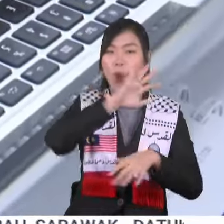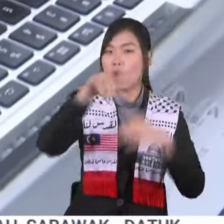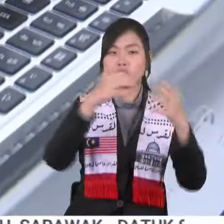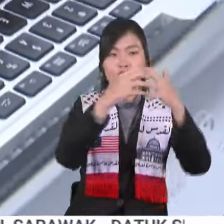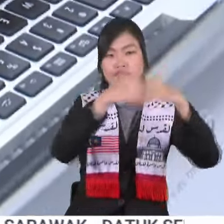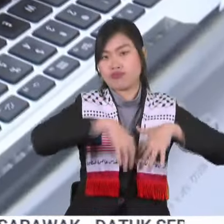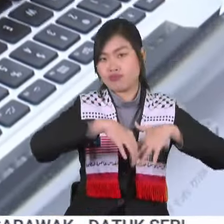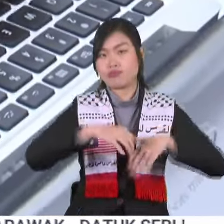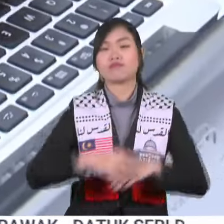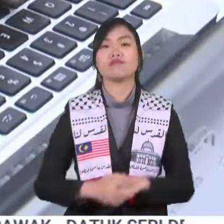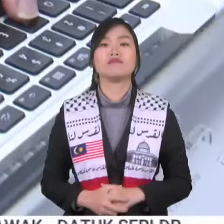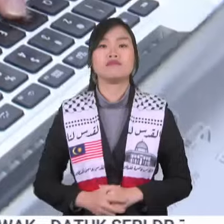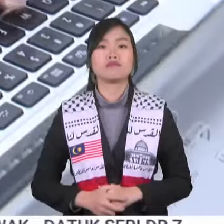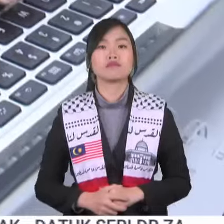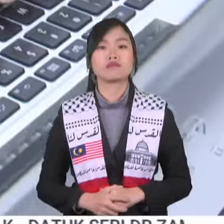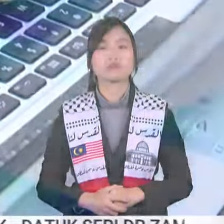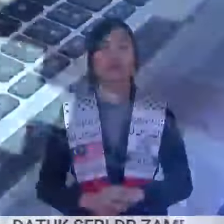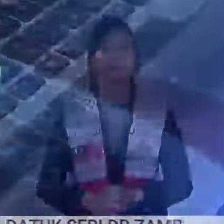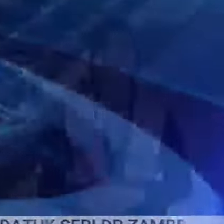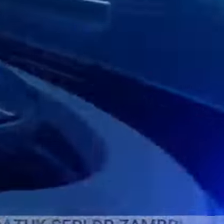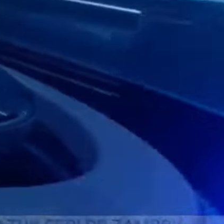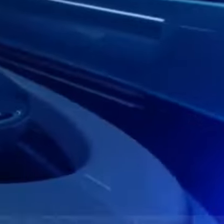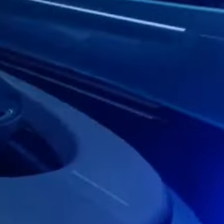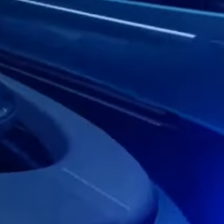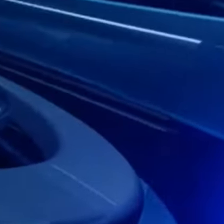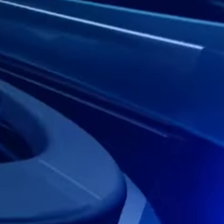turut diturunkan.